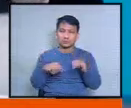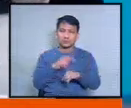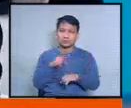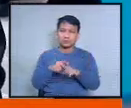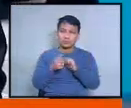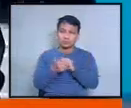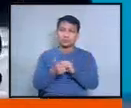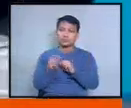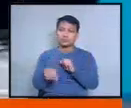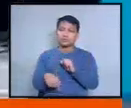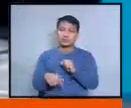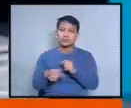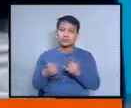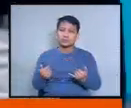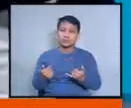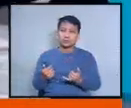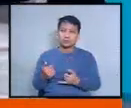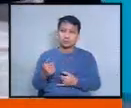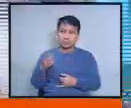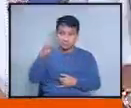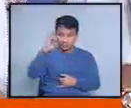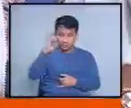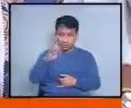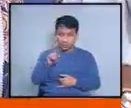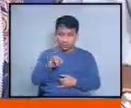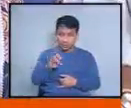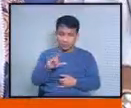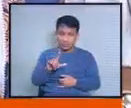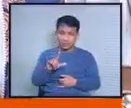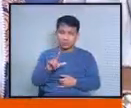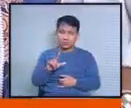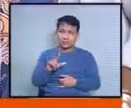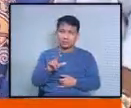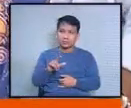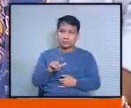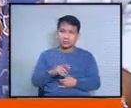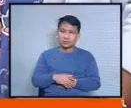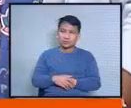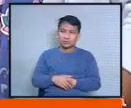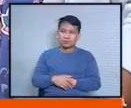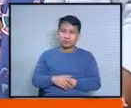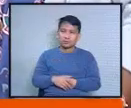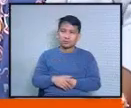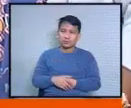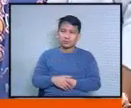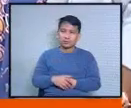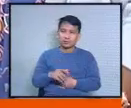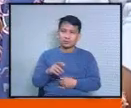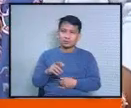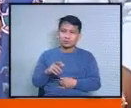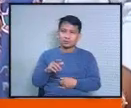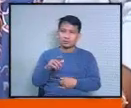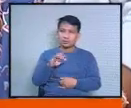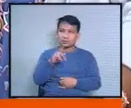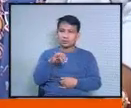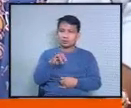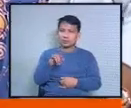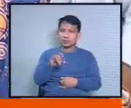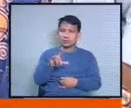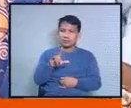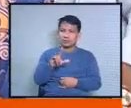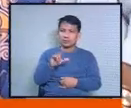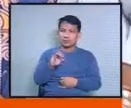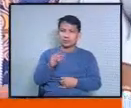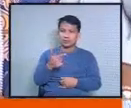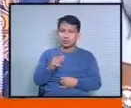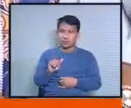Kasama ko naman po ngayon si Ma'am Esperanzilla. Esperanzilla Liaga po. Esperanzilla, sorry Ma'am. Esperanzilla Liaga.